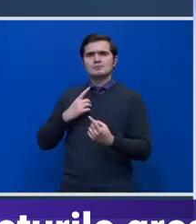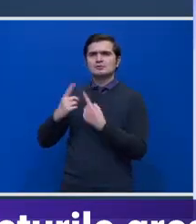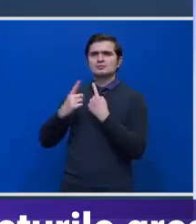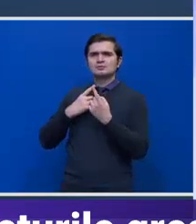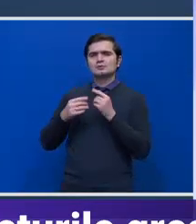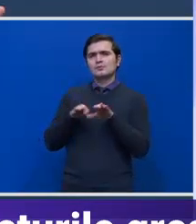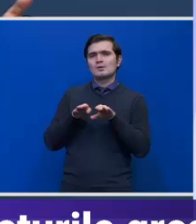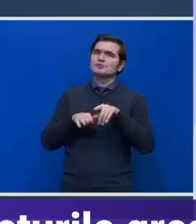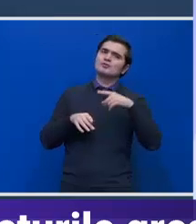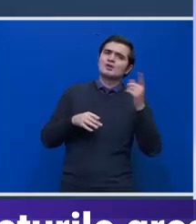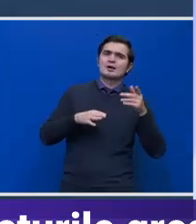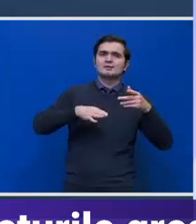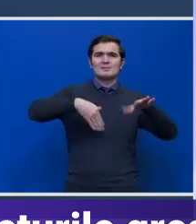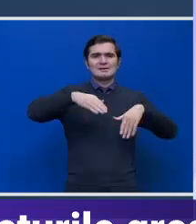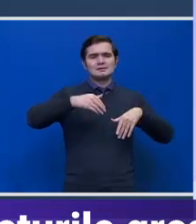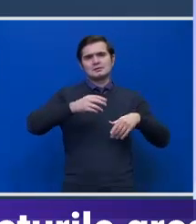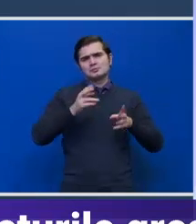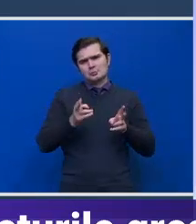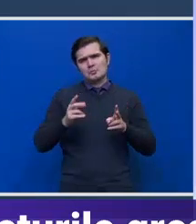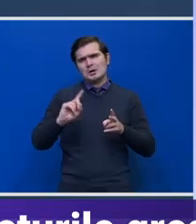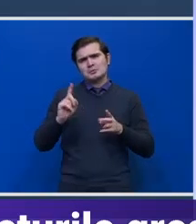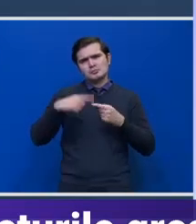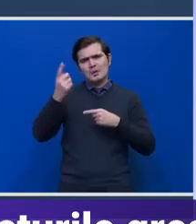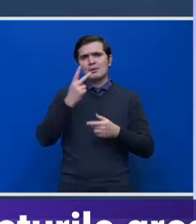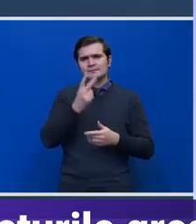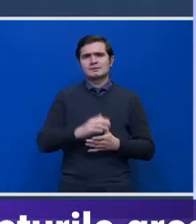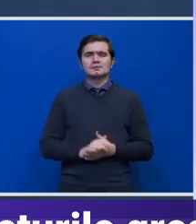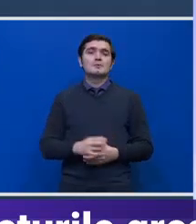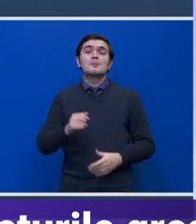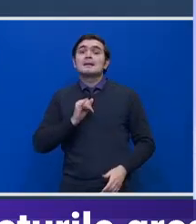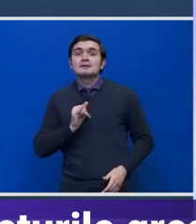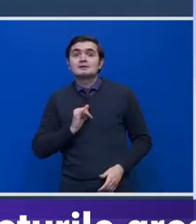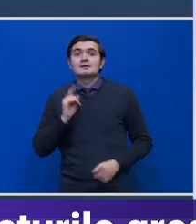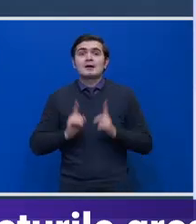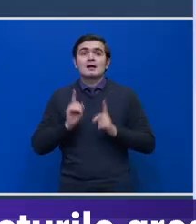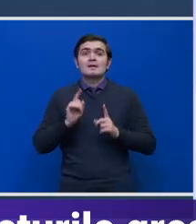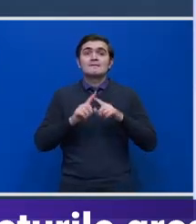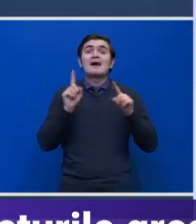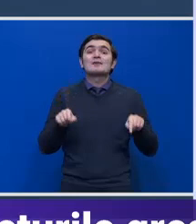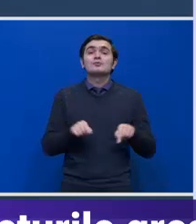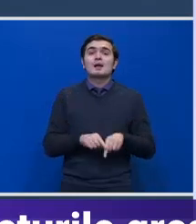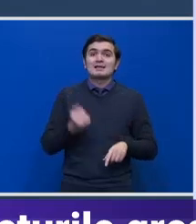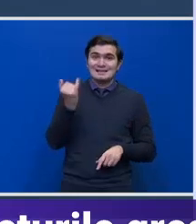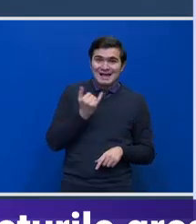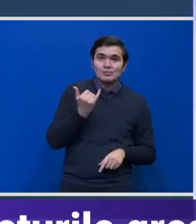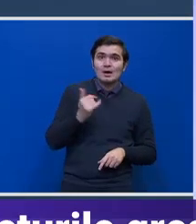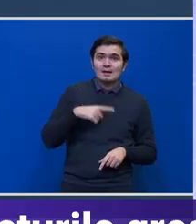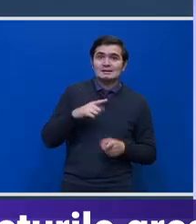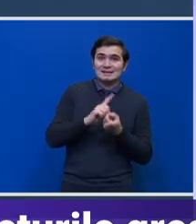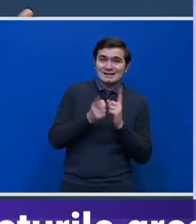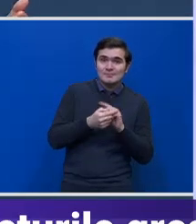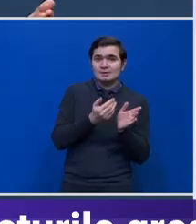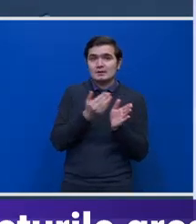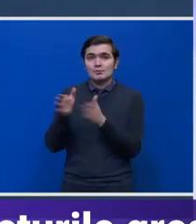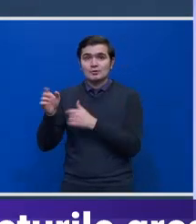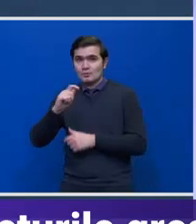la celelalte ministere și, evident, nu mai e mult și o să vedem cum o... Doar atât mă interesează dacă pe facturile din ianuarie vor fi aceste modificări sau din